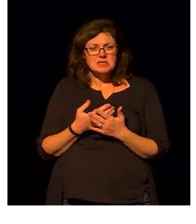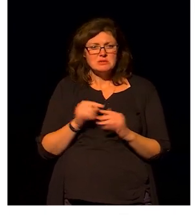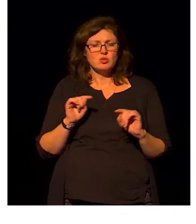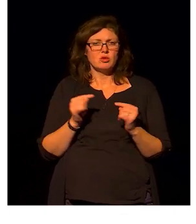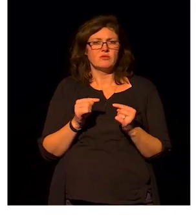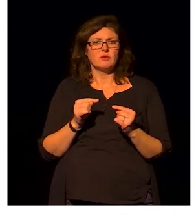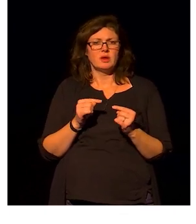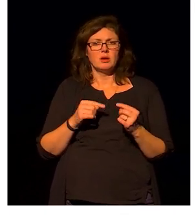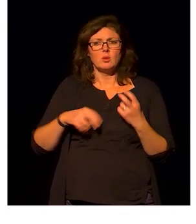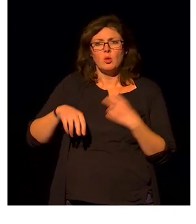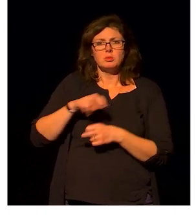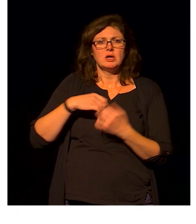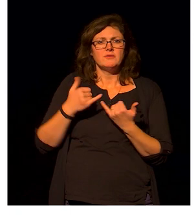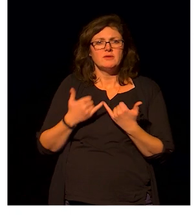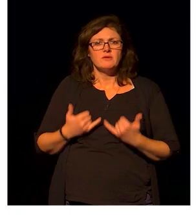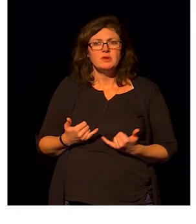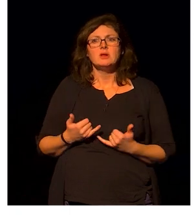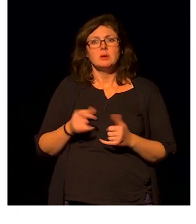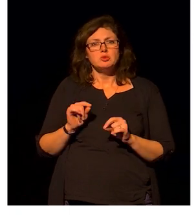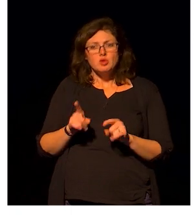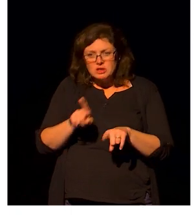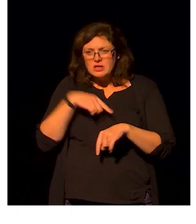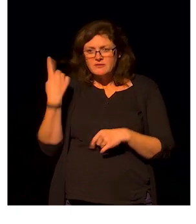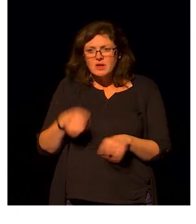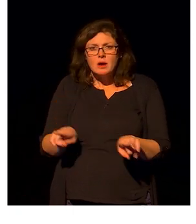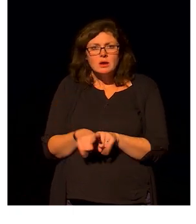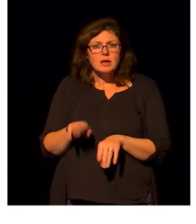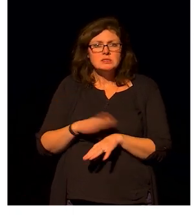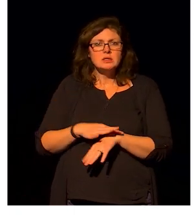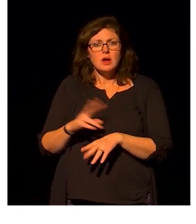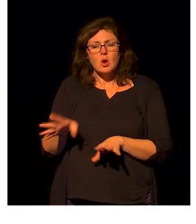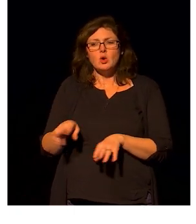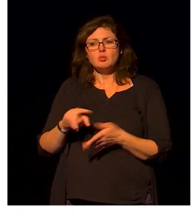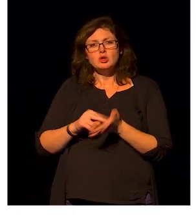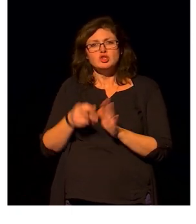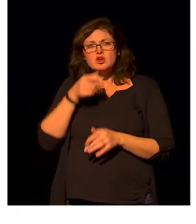die politische Verantwortung für diesen Konflikt tragen.